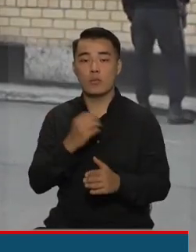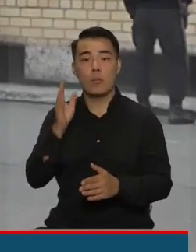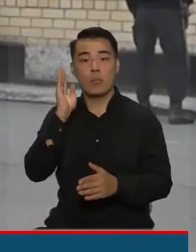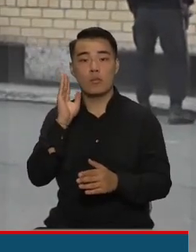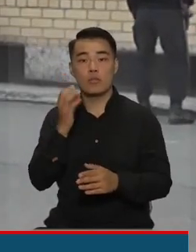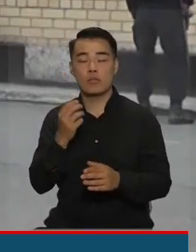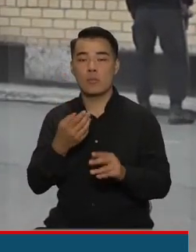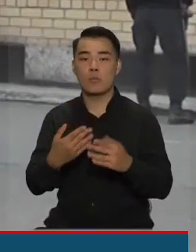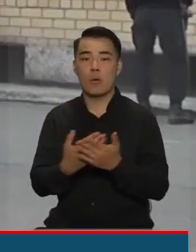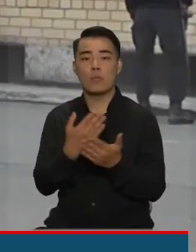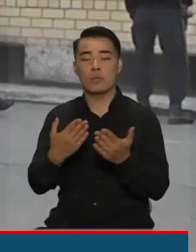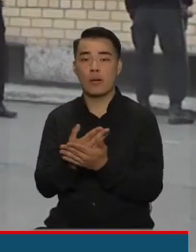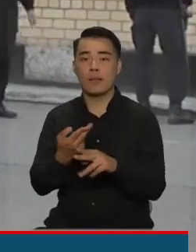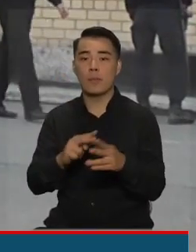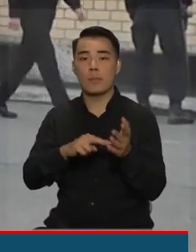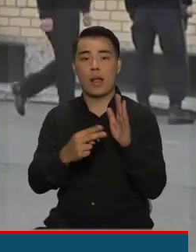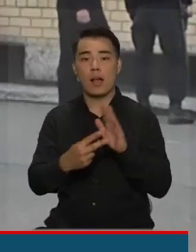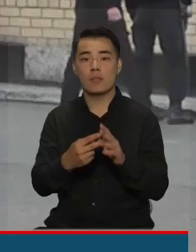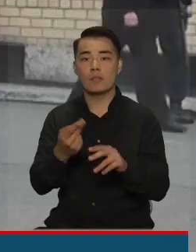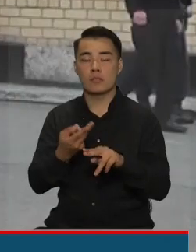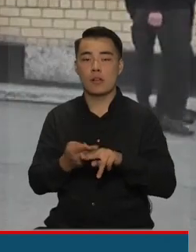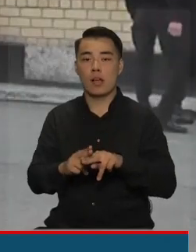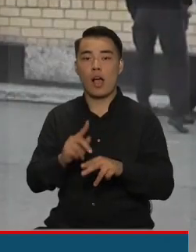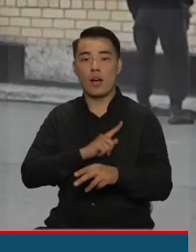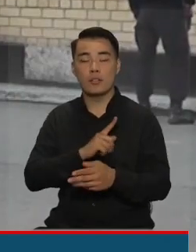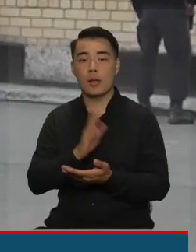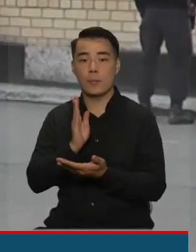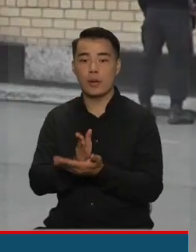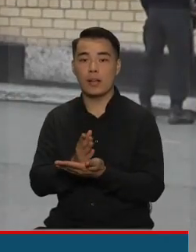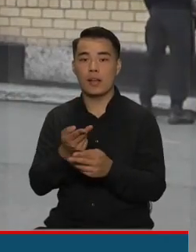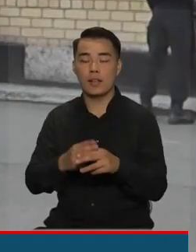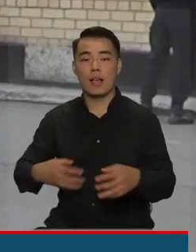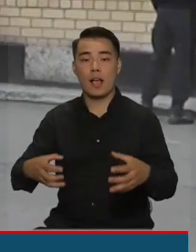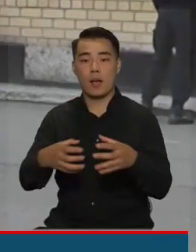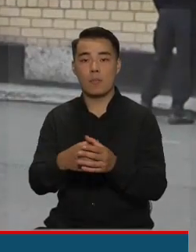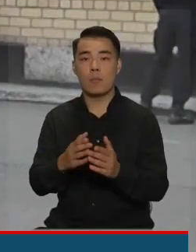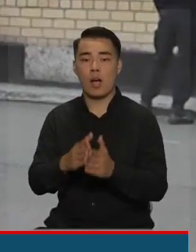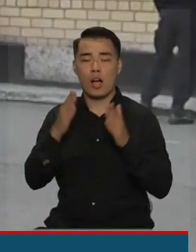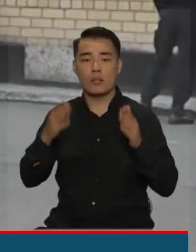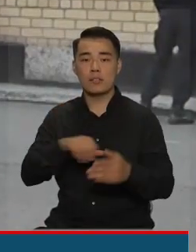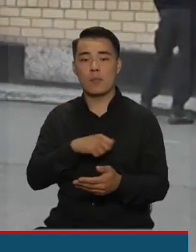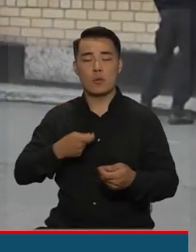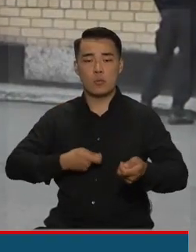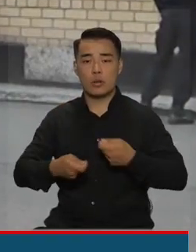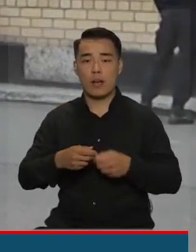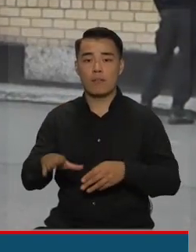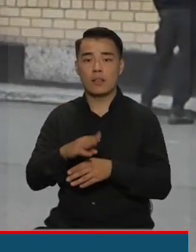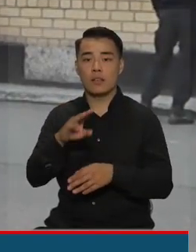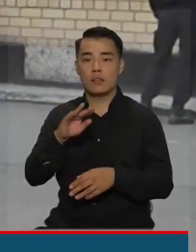тағы жақсылық семей футболына істейміз деп жатыр. Сол компанияға, солардың басшыларына